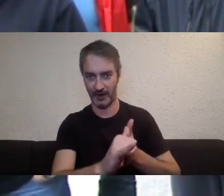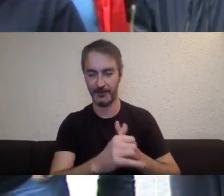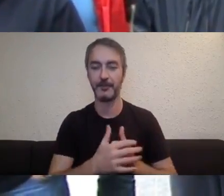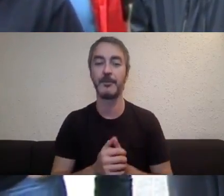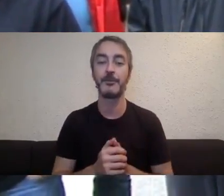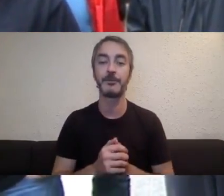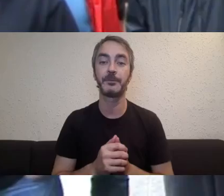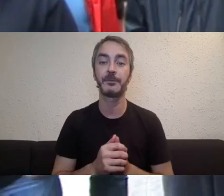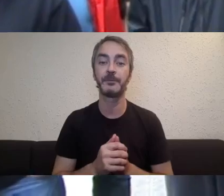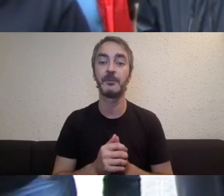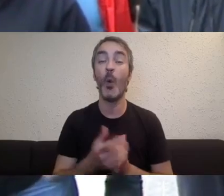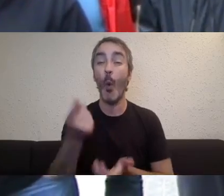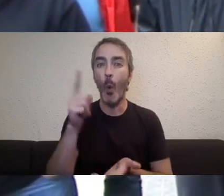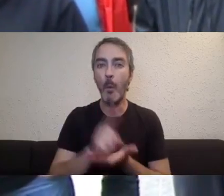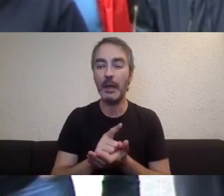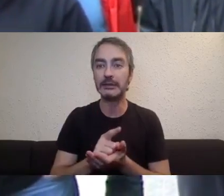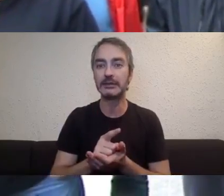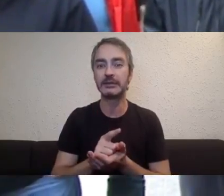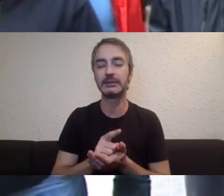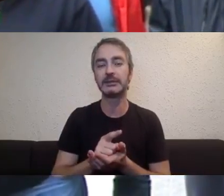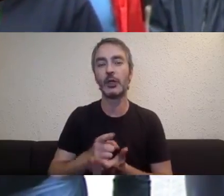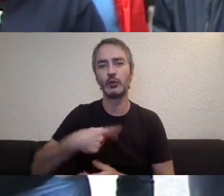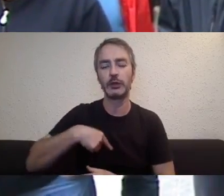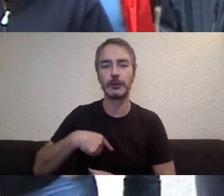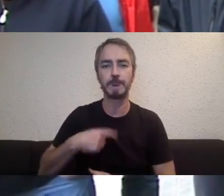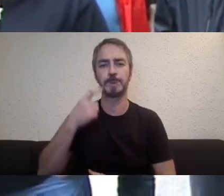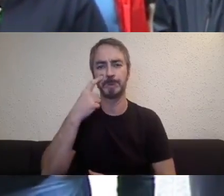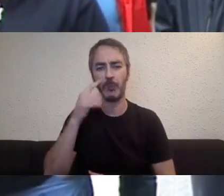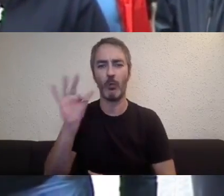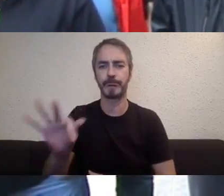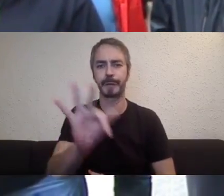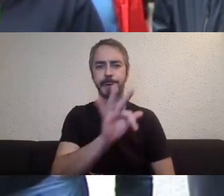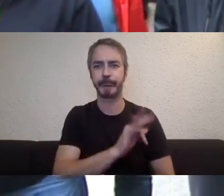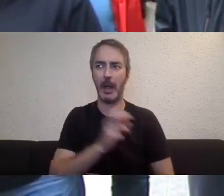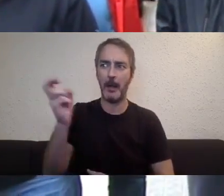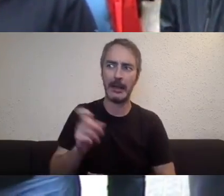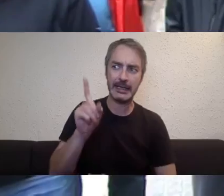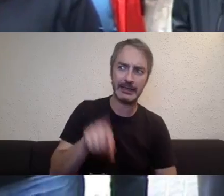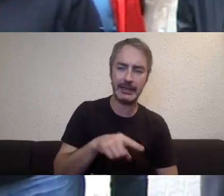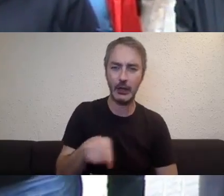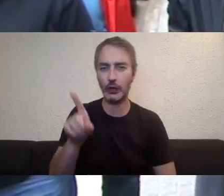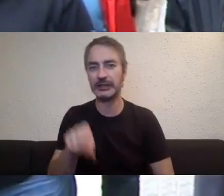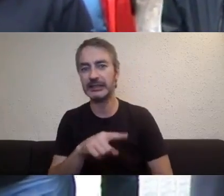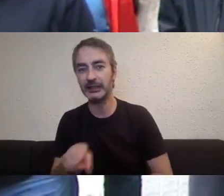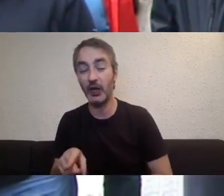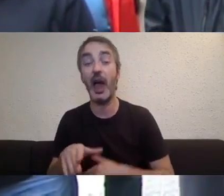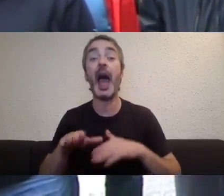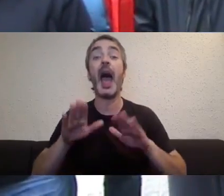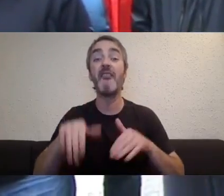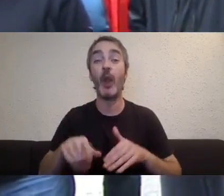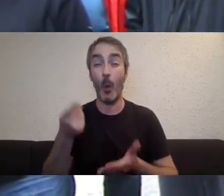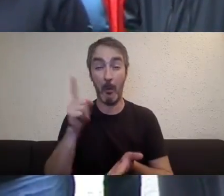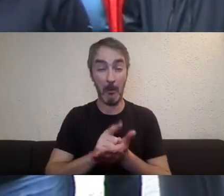vam estar un mes o així fent guàrdies, que venien, que no venien, no sé què, fins que al final, al cap d'un mes i pico, es va